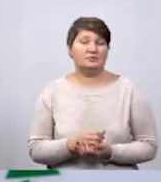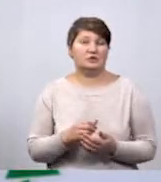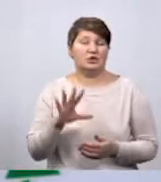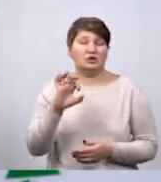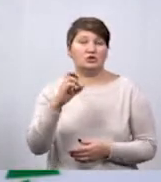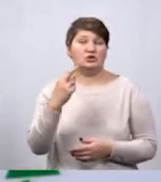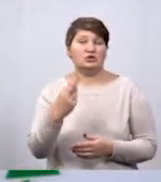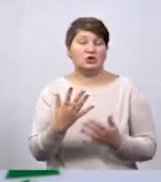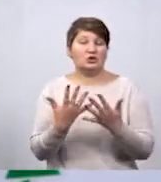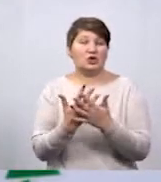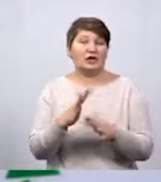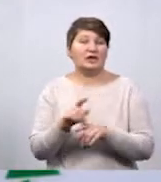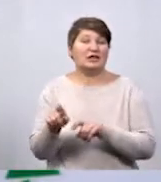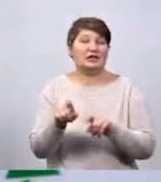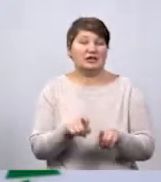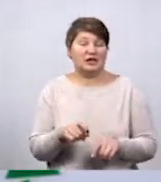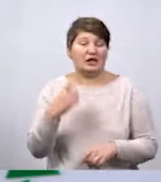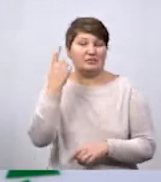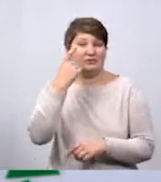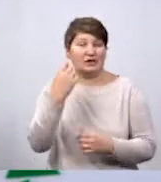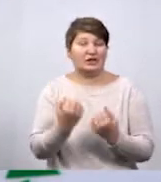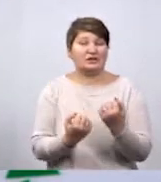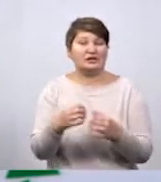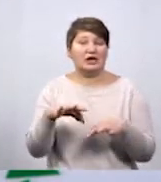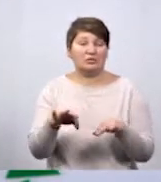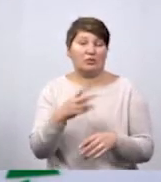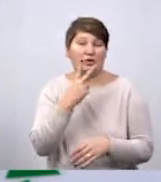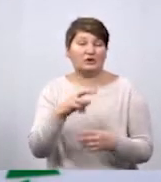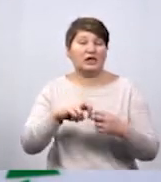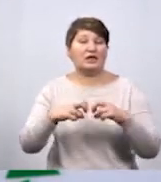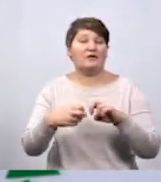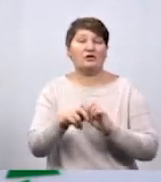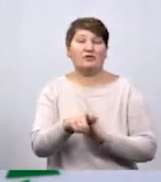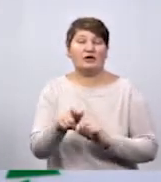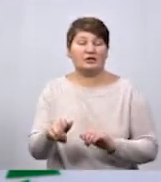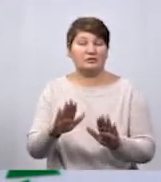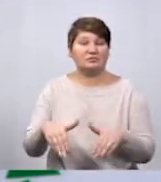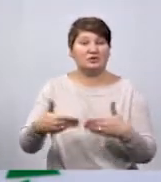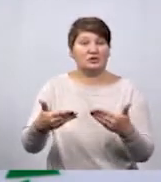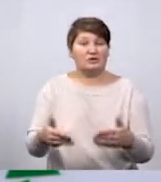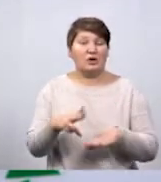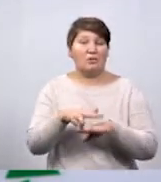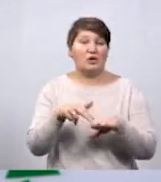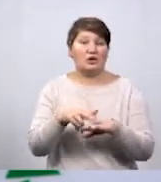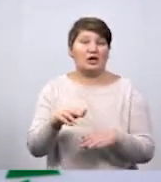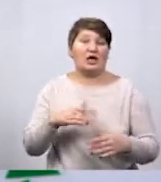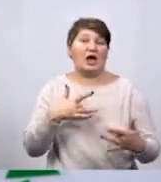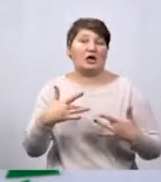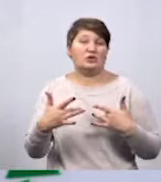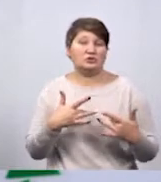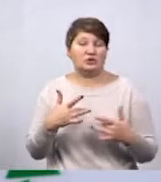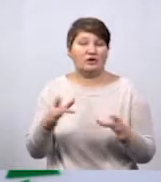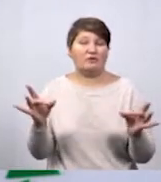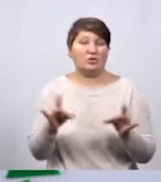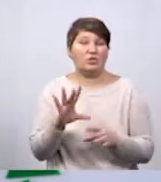Соціальний ролик «Не сідай в нетверезому стані за кермо» показали сьогодні івано-франківцям. Презентували відеоролик поліцейські та актори в громадському